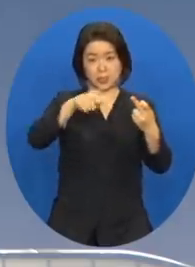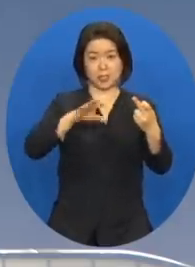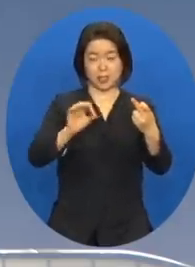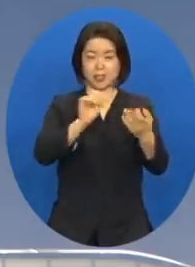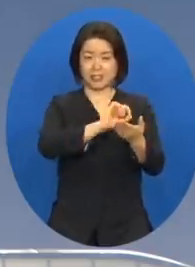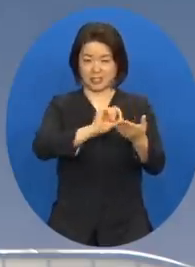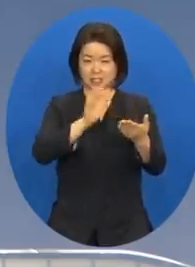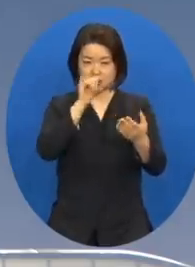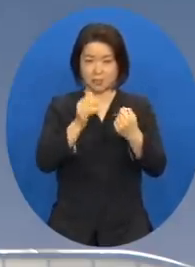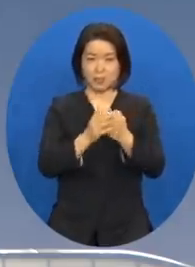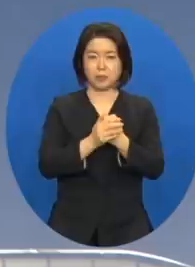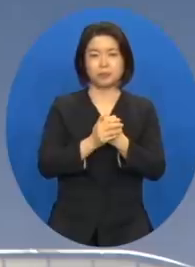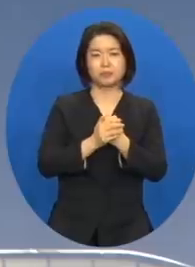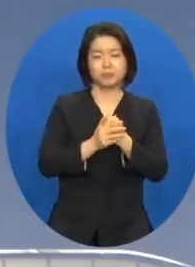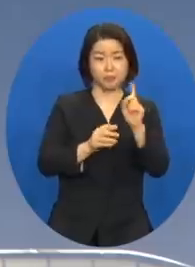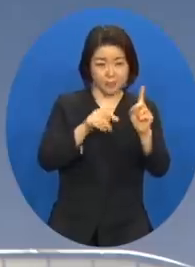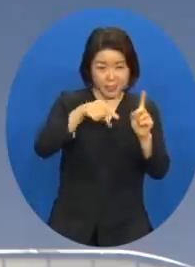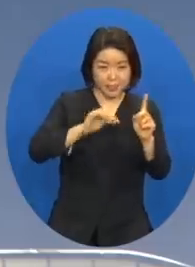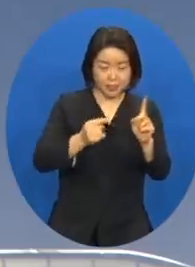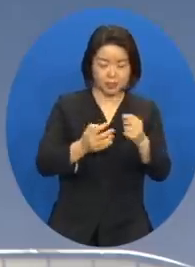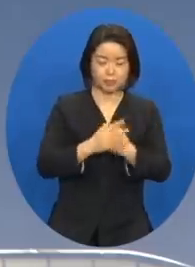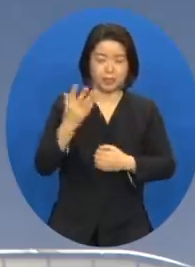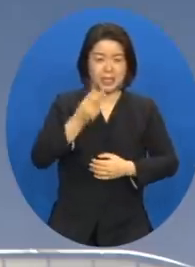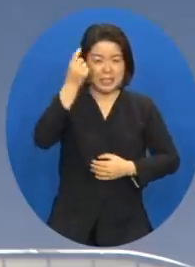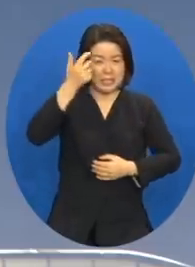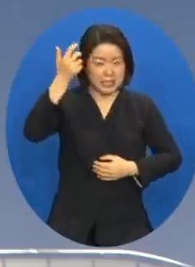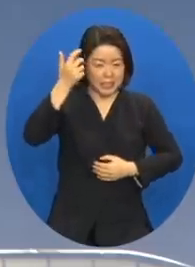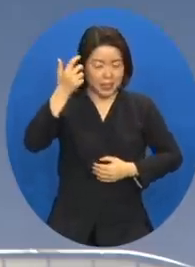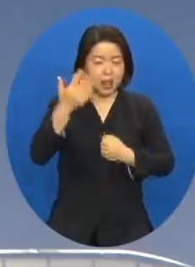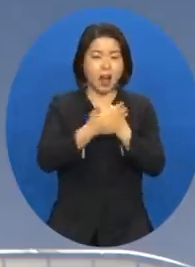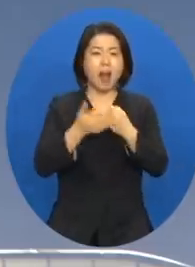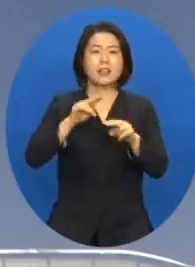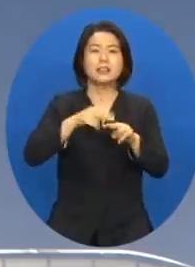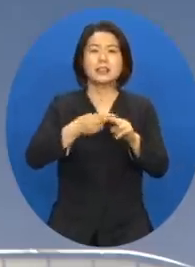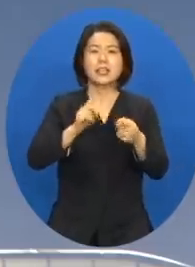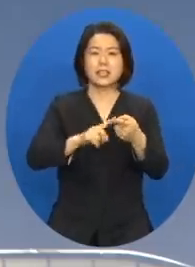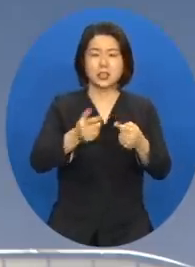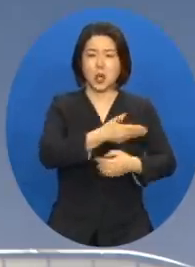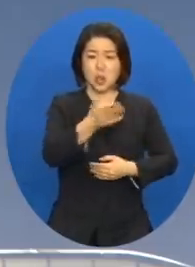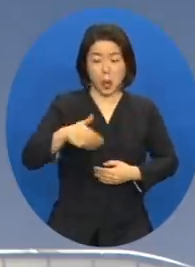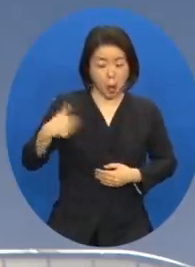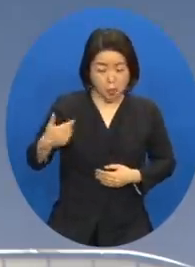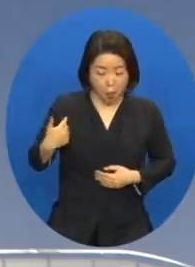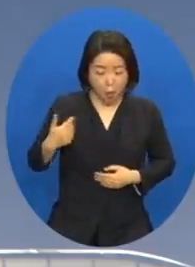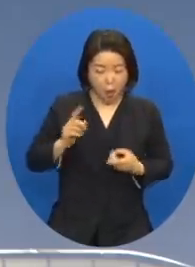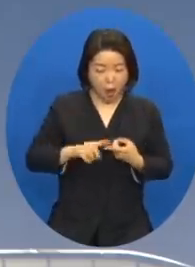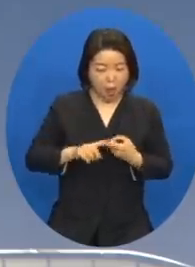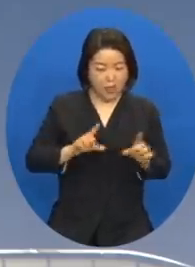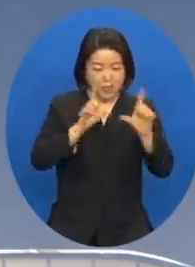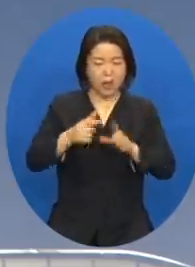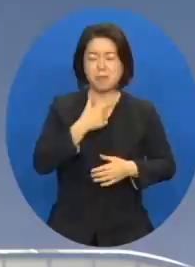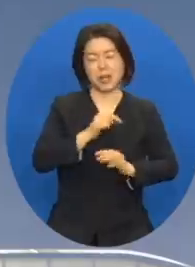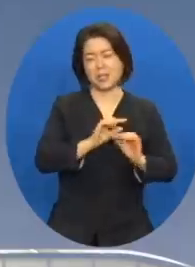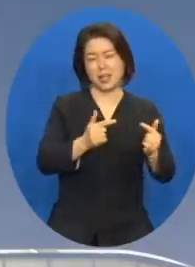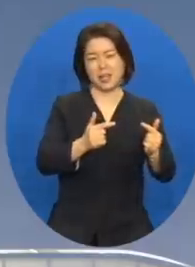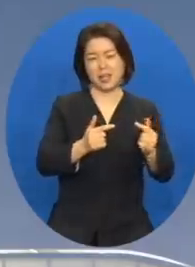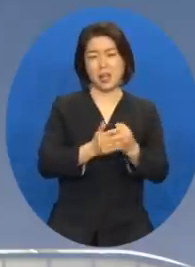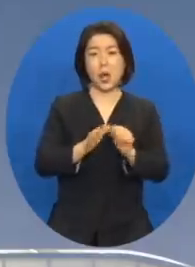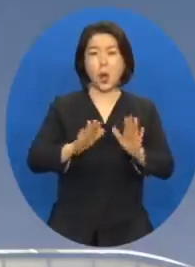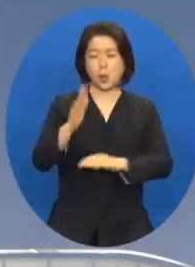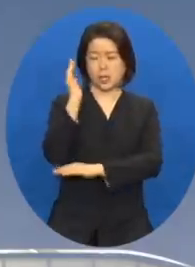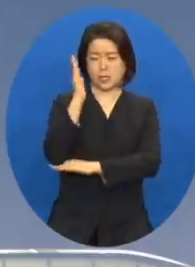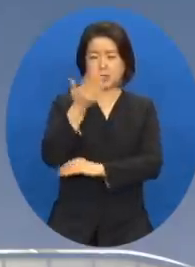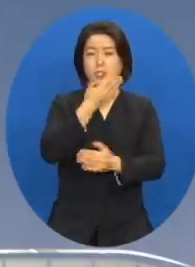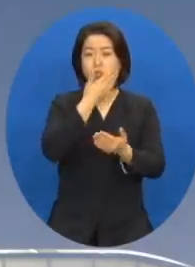1절에 보면 신령한 은사들에 대하여 여러분이 모르고 지내기를 나는 바라지 않습니다. 오늘 설교의